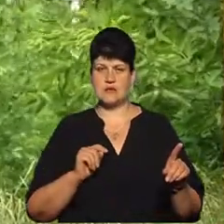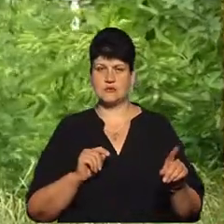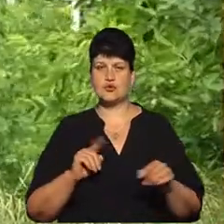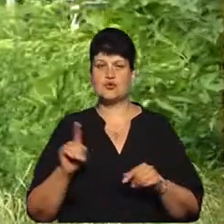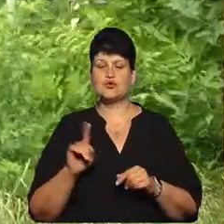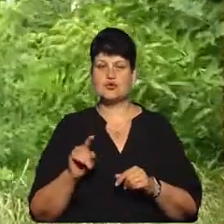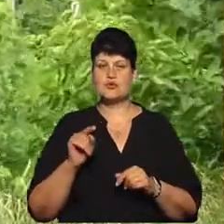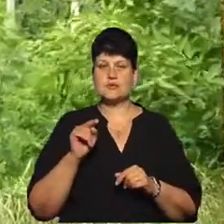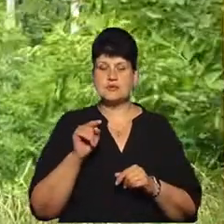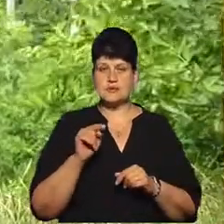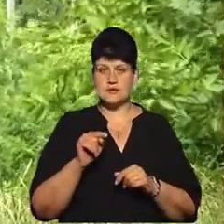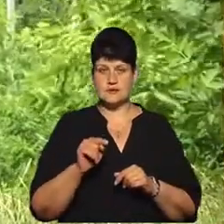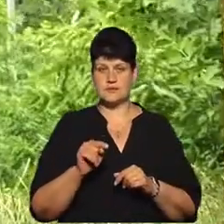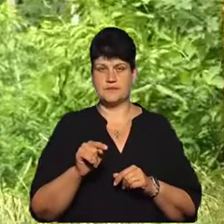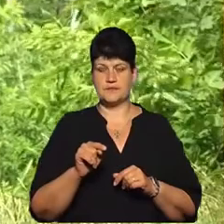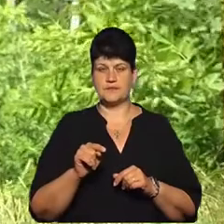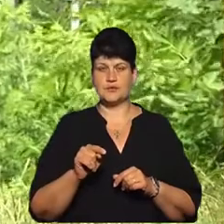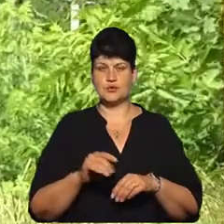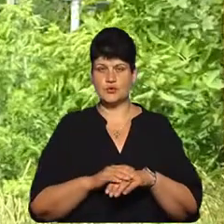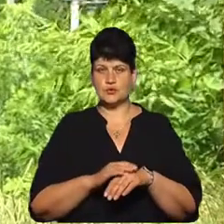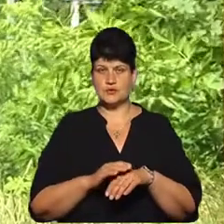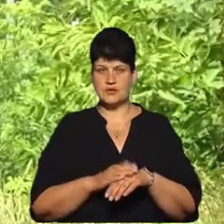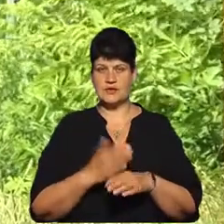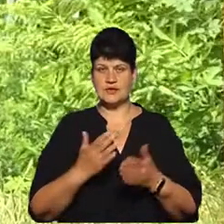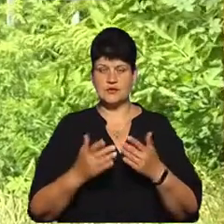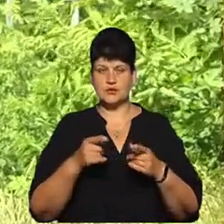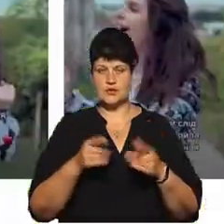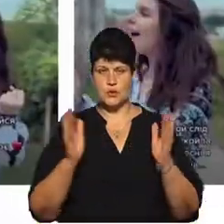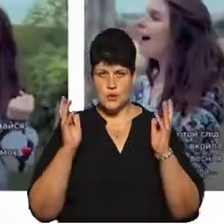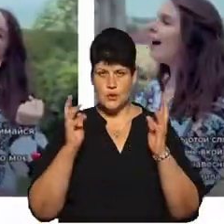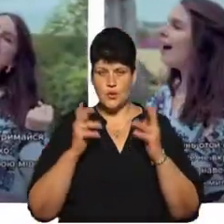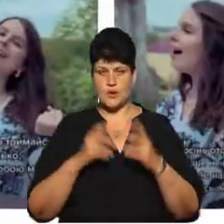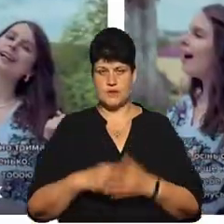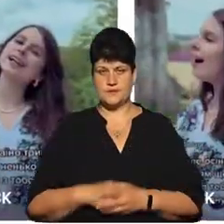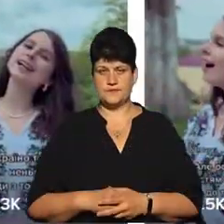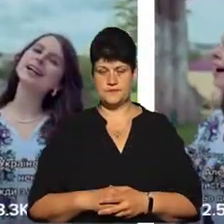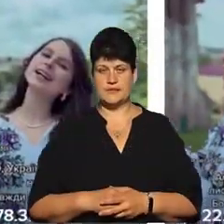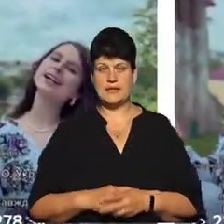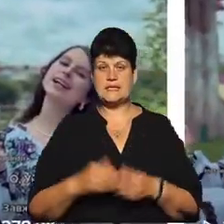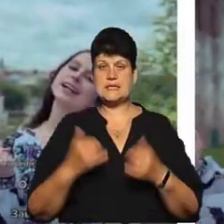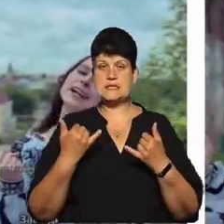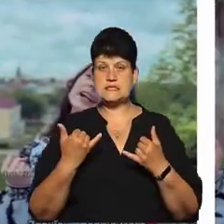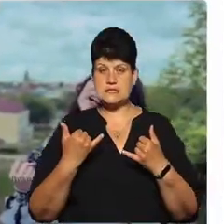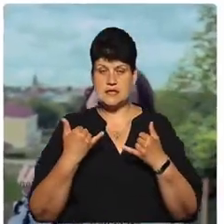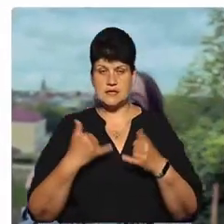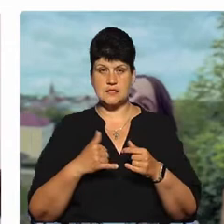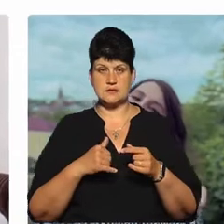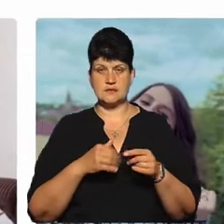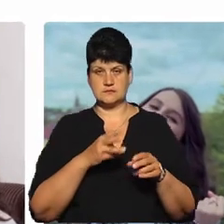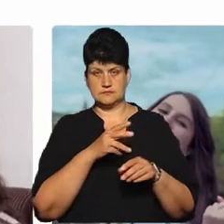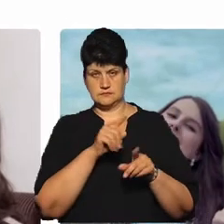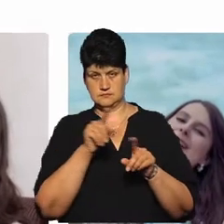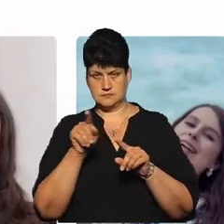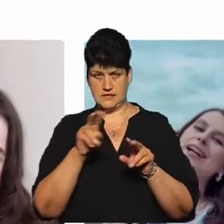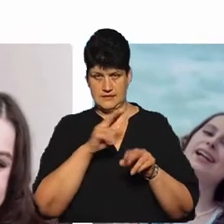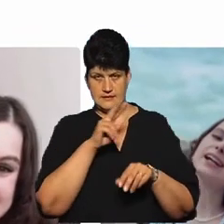ті відьми дуже добрі, якщо їх кохають. Зараз за сторінкою Лідії слідкують понад